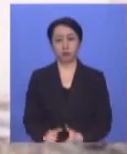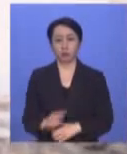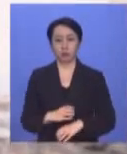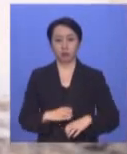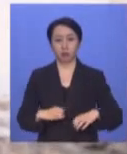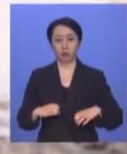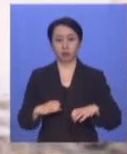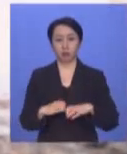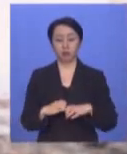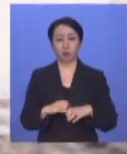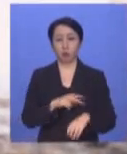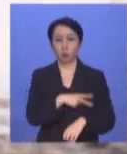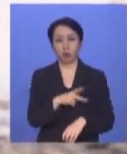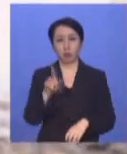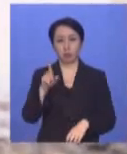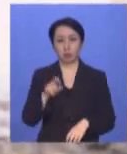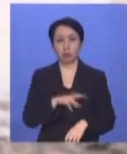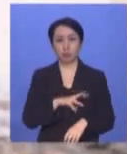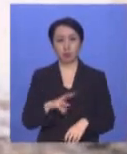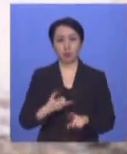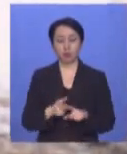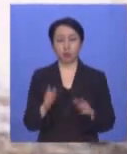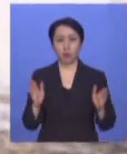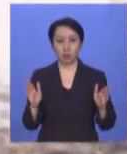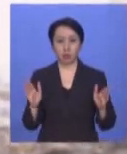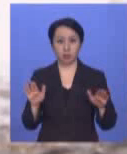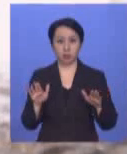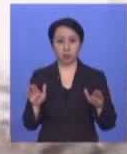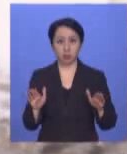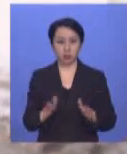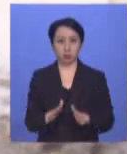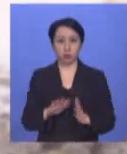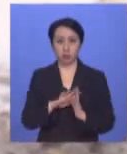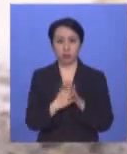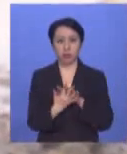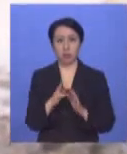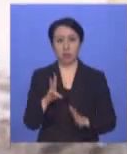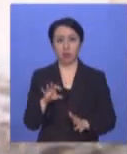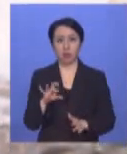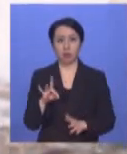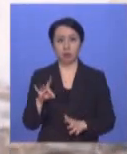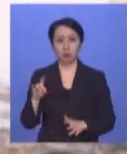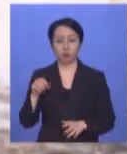метров от данных домов. Это самая нижняя точка у нас села Новоишимское.